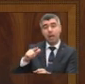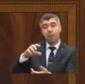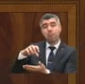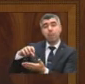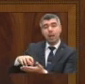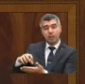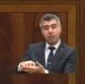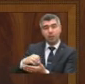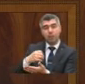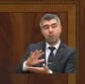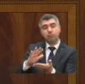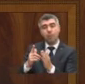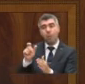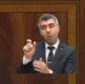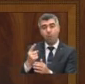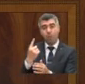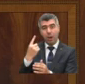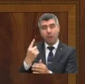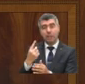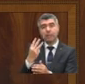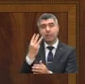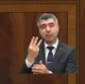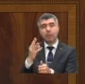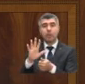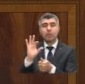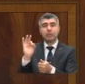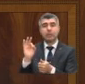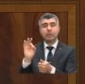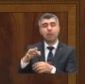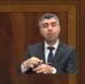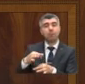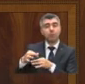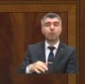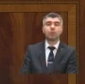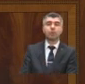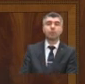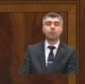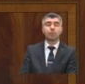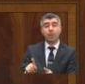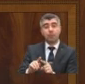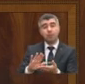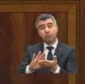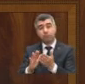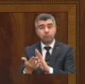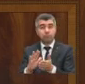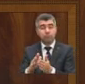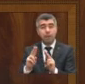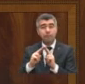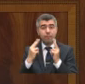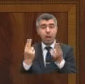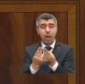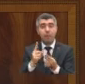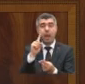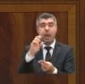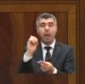فيها نصيب الفرد من الماء 360 متر مكعب في الوقت الذي يقدر فيه المعدل العالمي ب 1000 متر